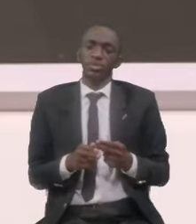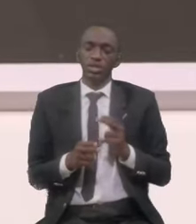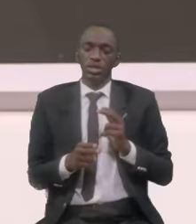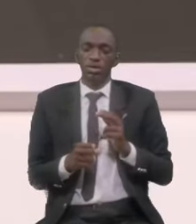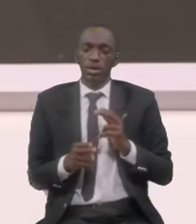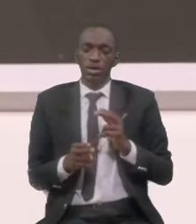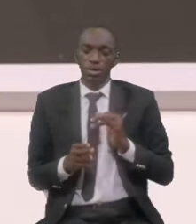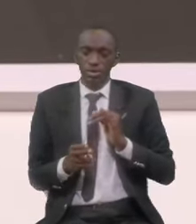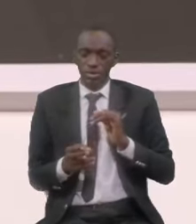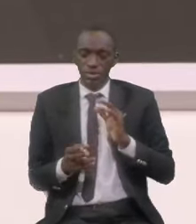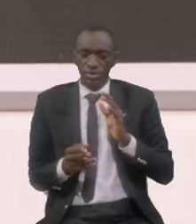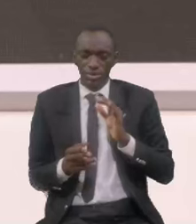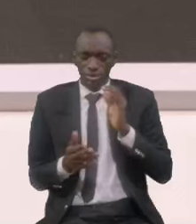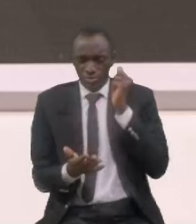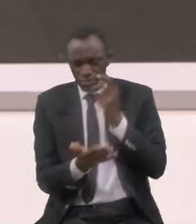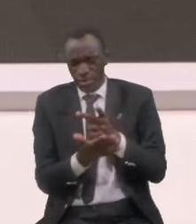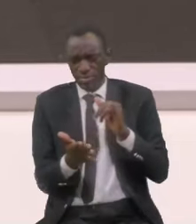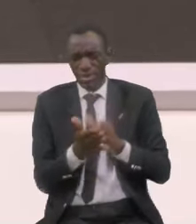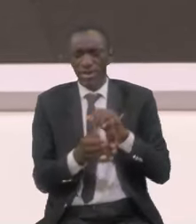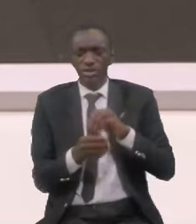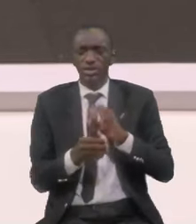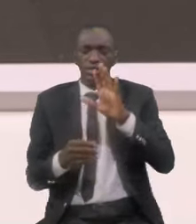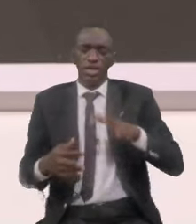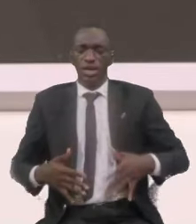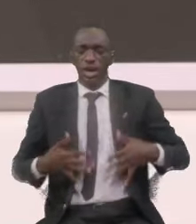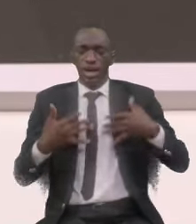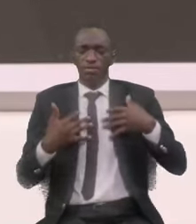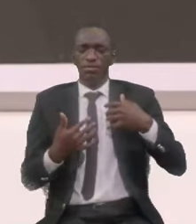Affirme-le dans leur vie. Confirme-le dans leur vie.